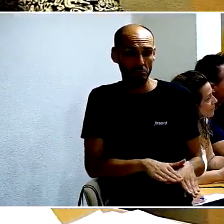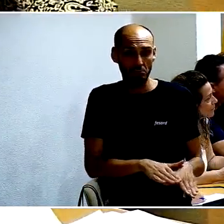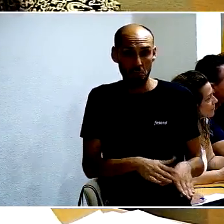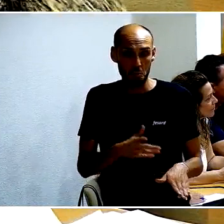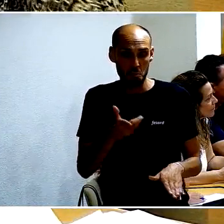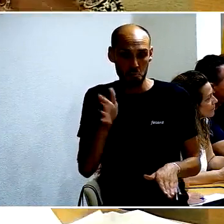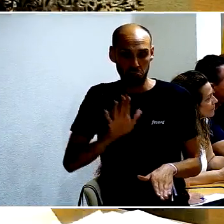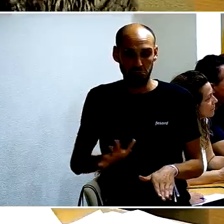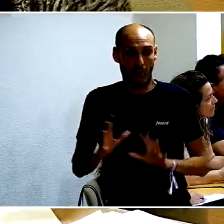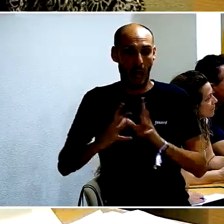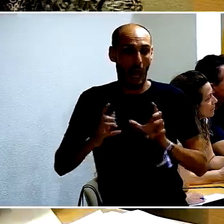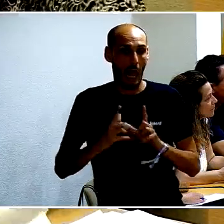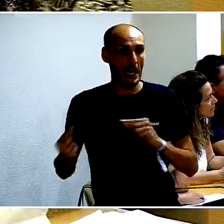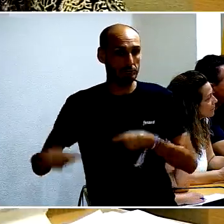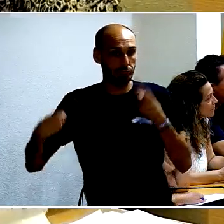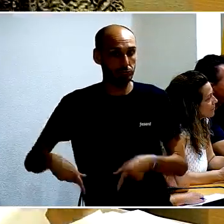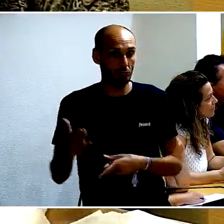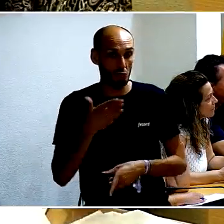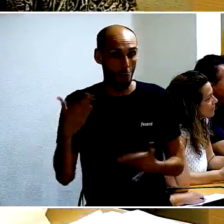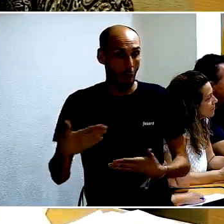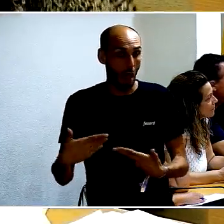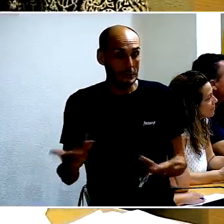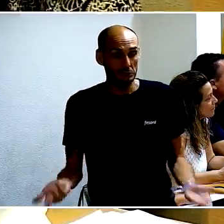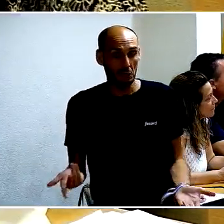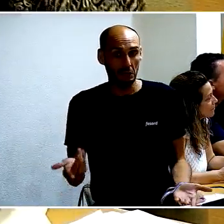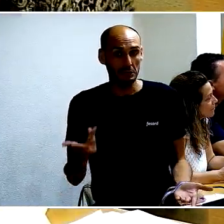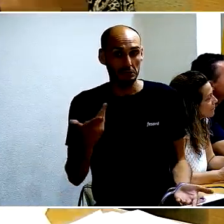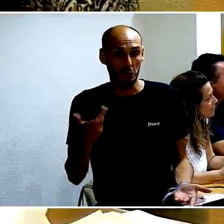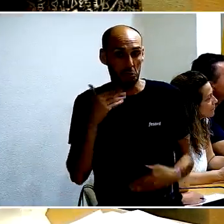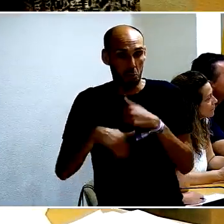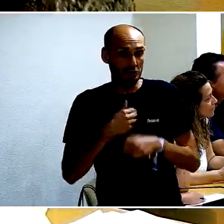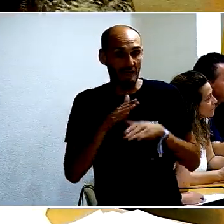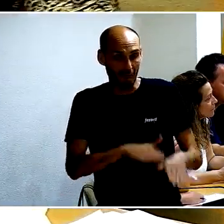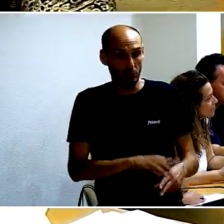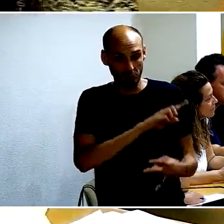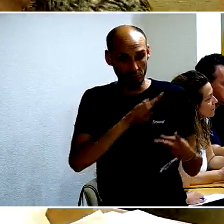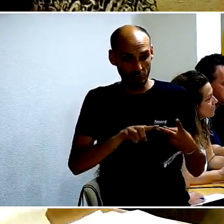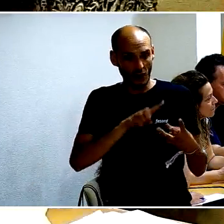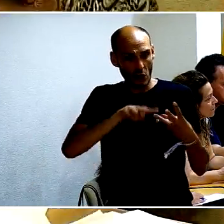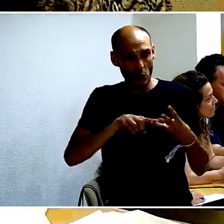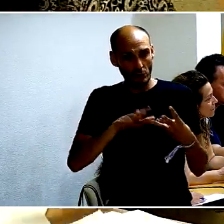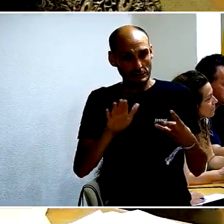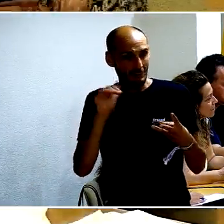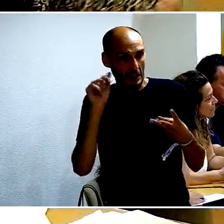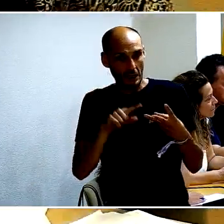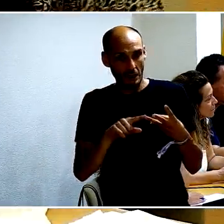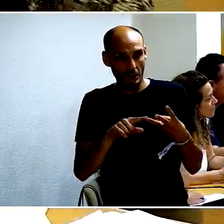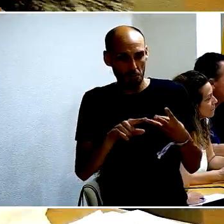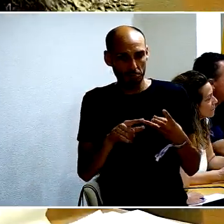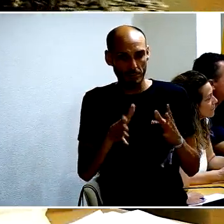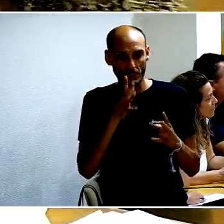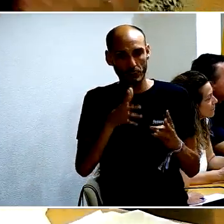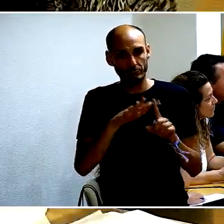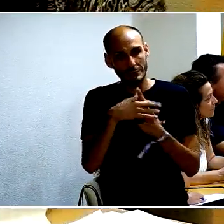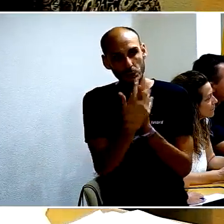o de fer debat polític, i aleshores diguen que en tenien que n'hi havia que votar a favor perquè cobraran i s'acaba. I avui s'abstenem perquè és una circumstància que